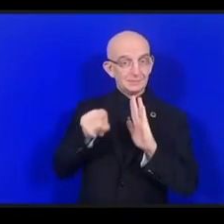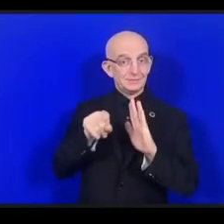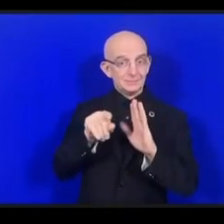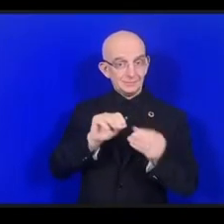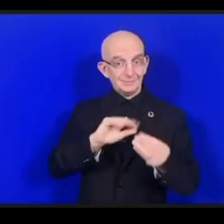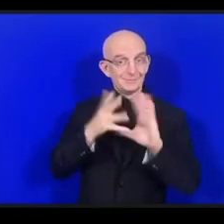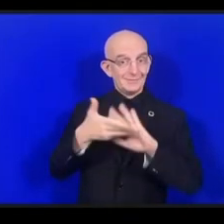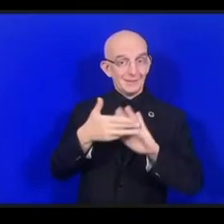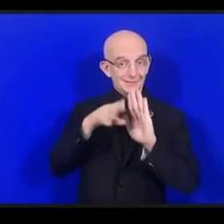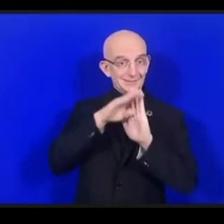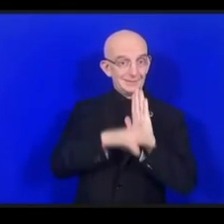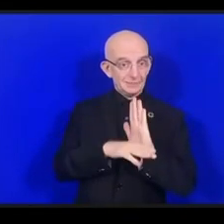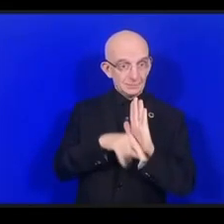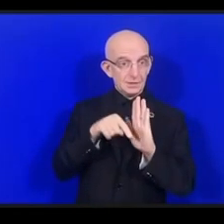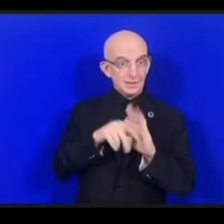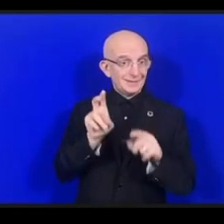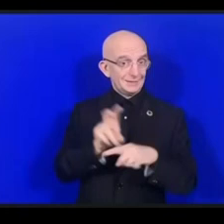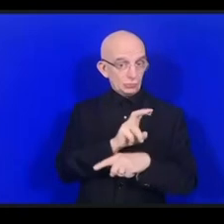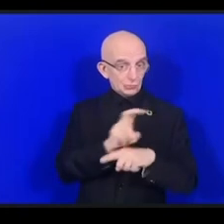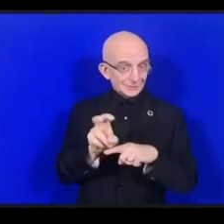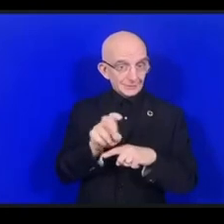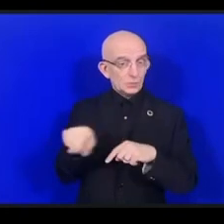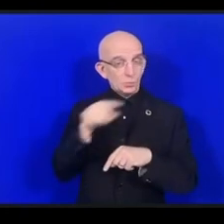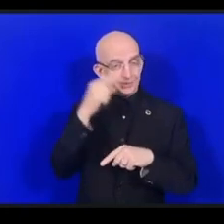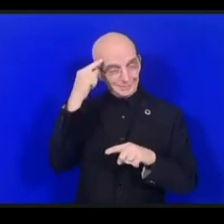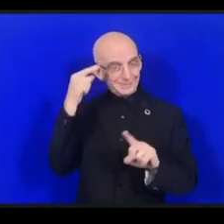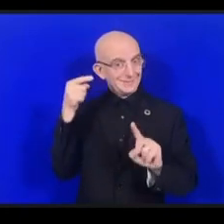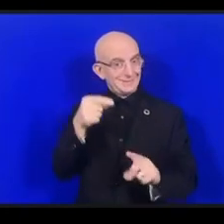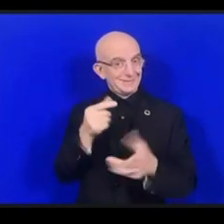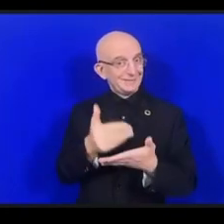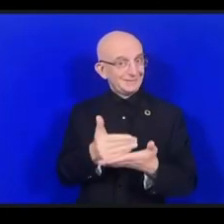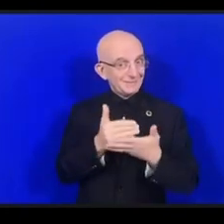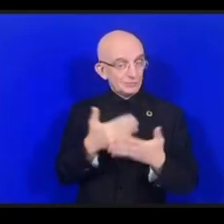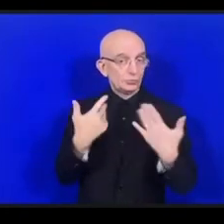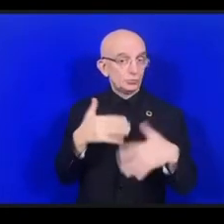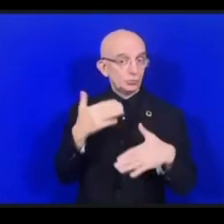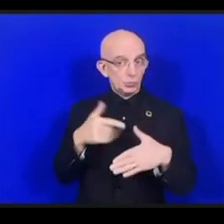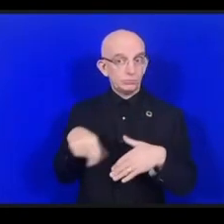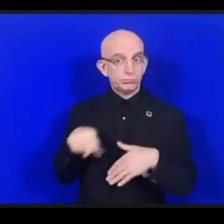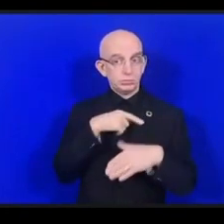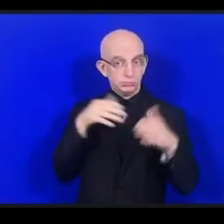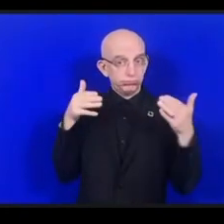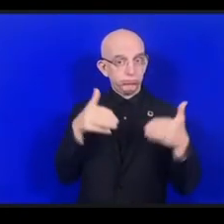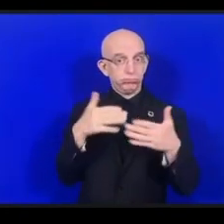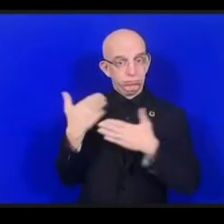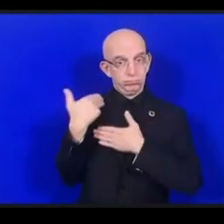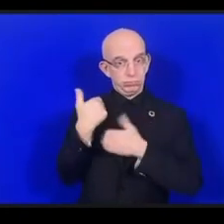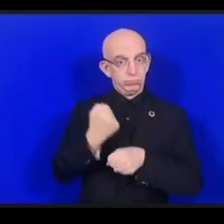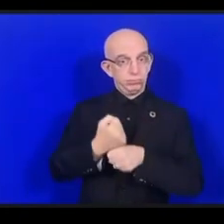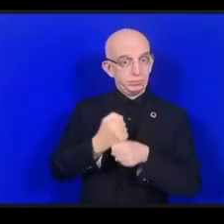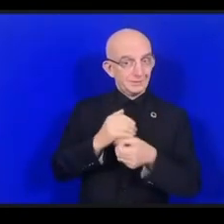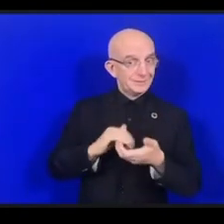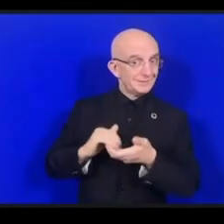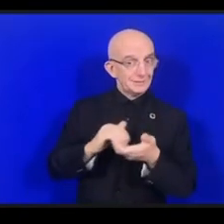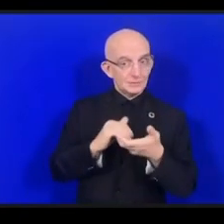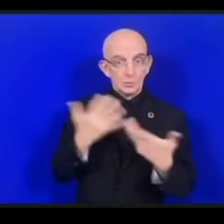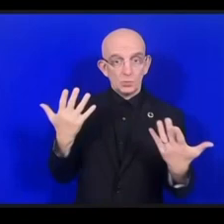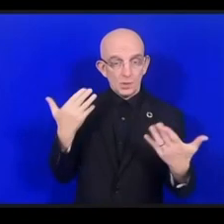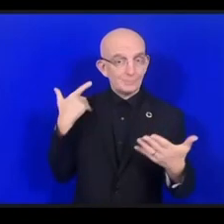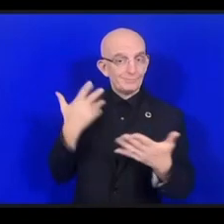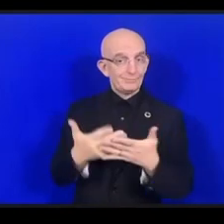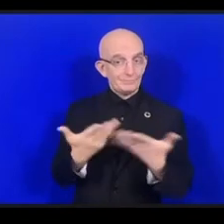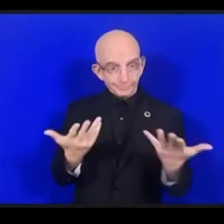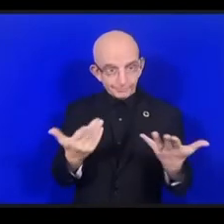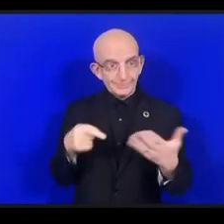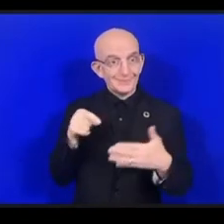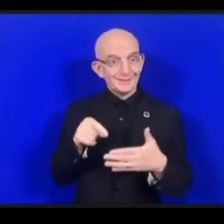我们主要是关注互联网的安全的，还有标准。就如果说现有的标准没